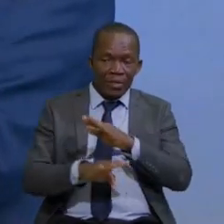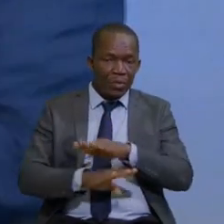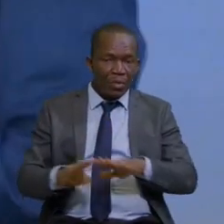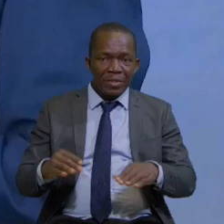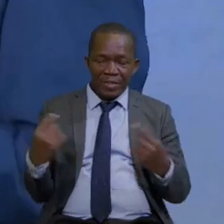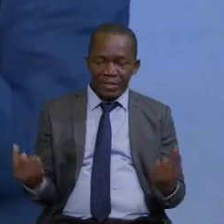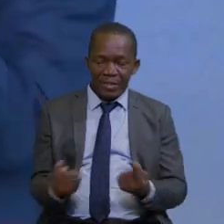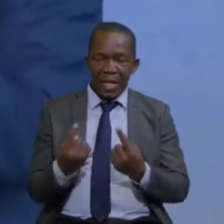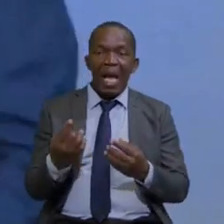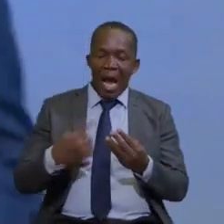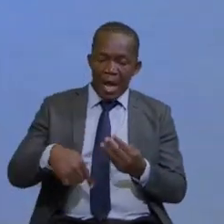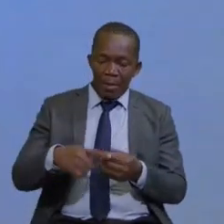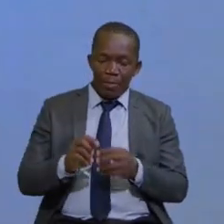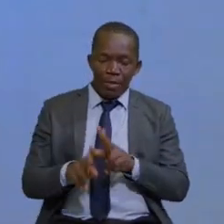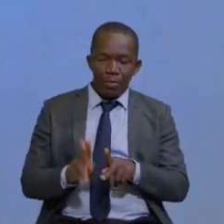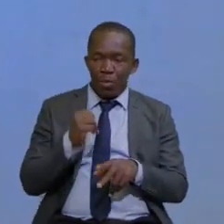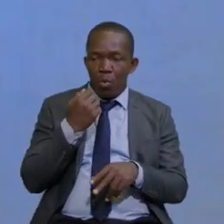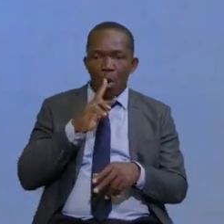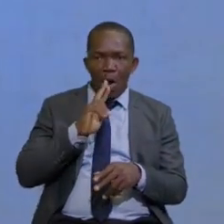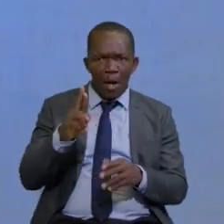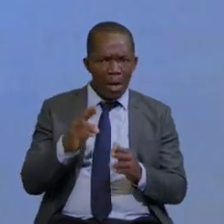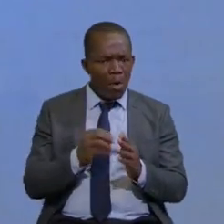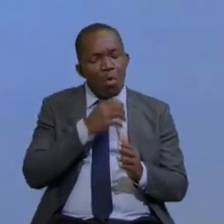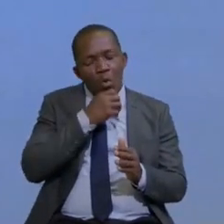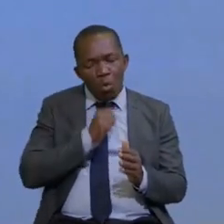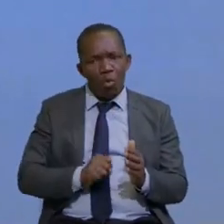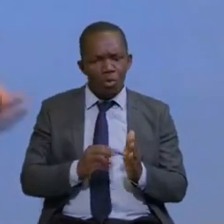qui sommes dans le royaume depuis un moment maintenant, mes petits-enfants,